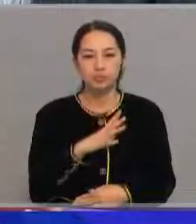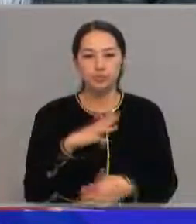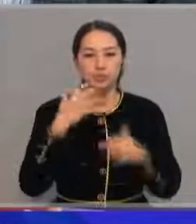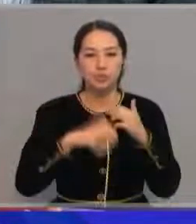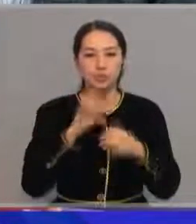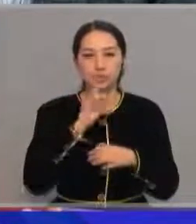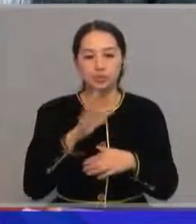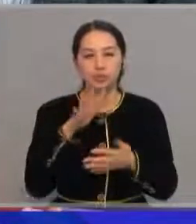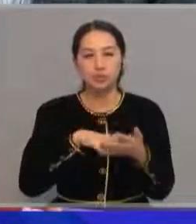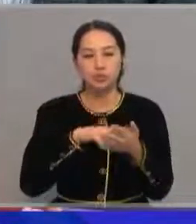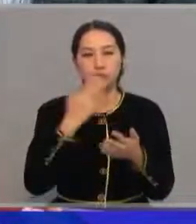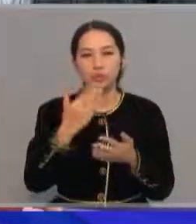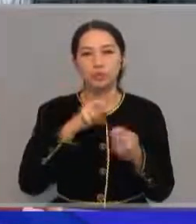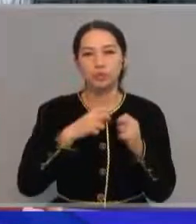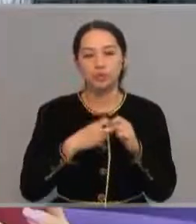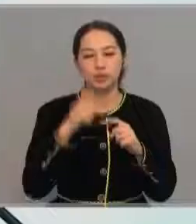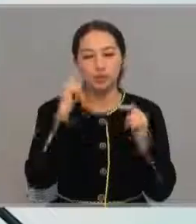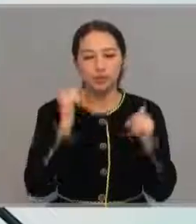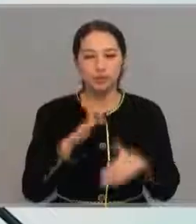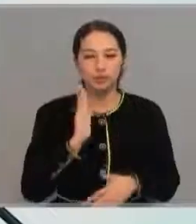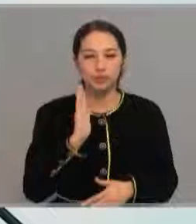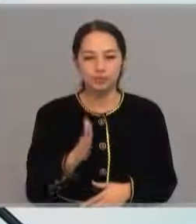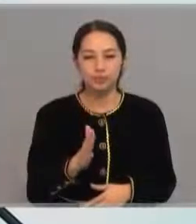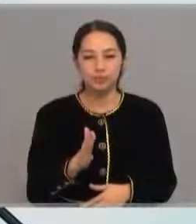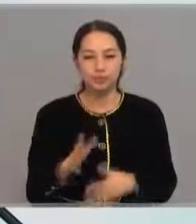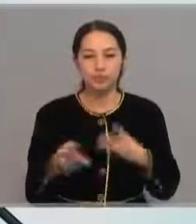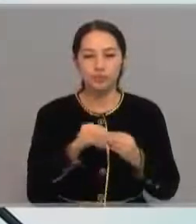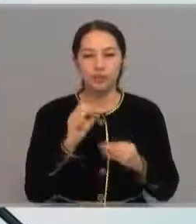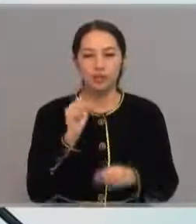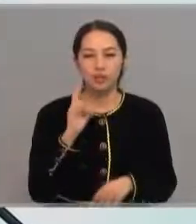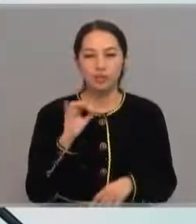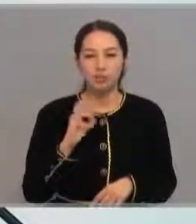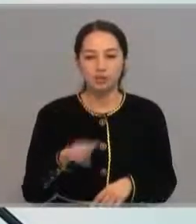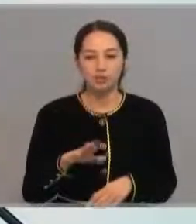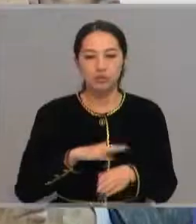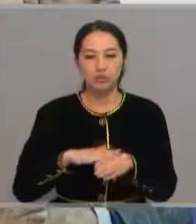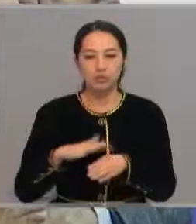қалдырмай, алдағы уақытта осы бағыттар бойынша жергілікті әкімдікпен жұмыстар